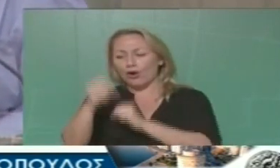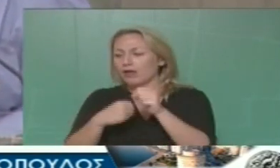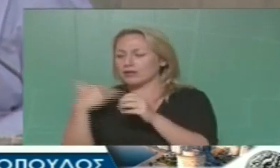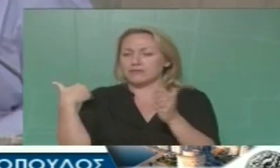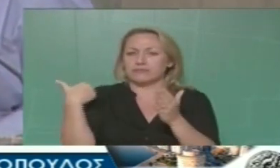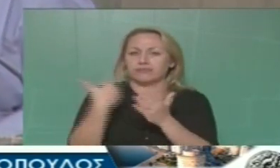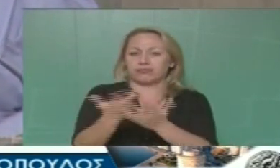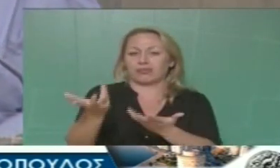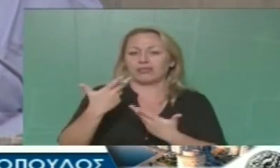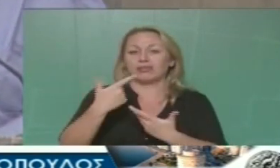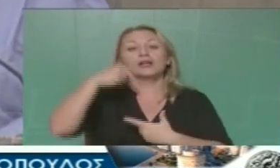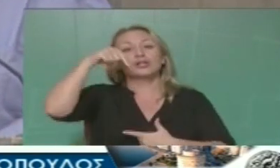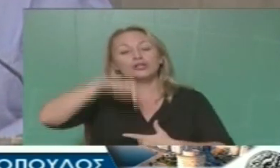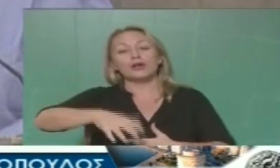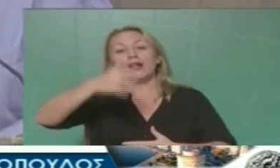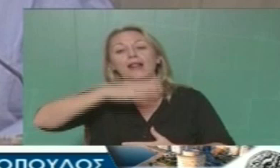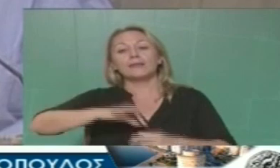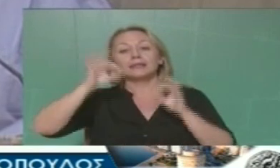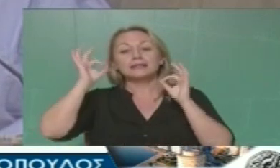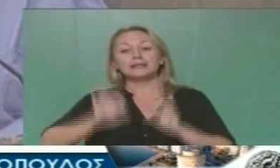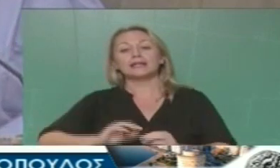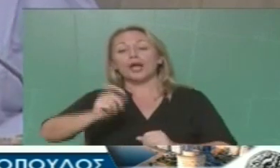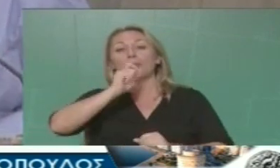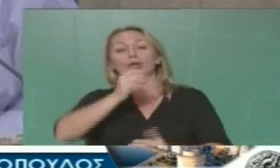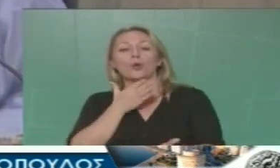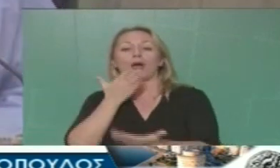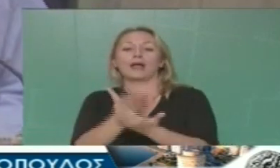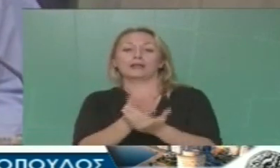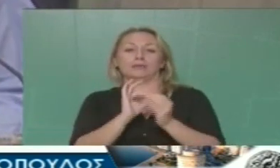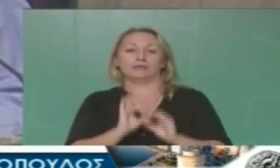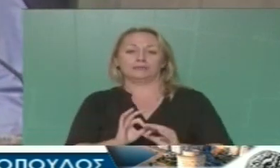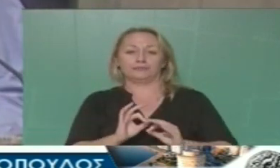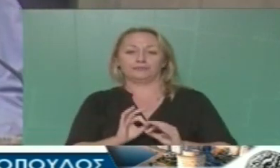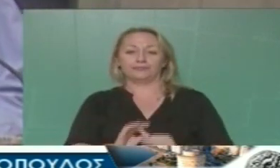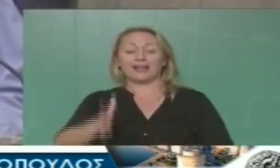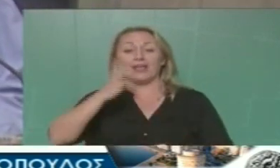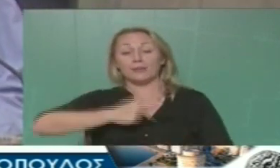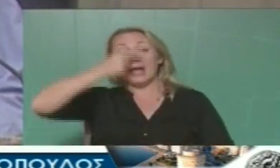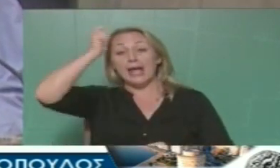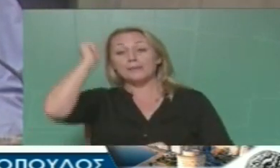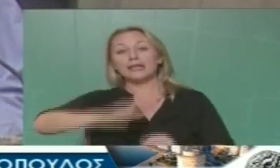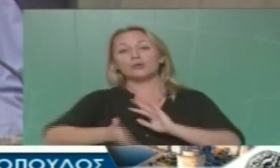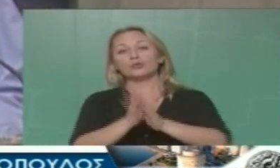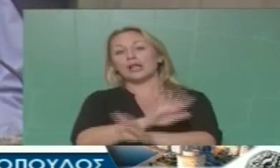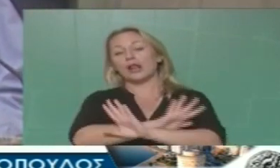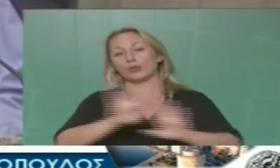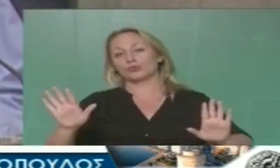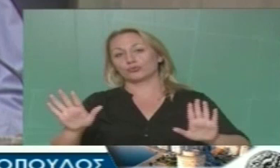χρόνια, διατυπώνουμε το άκρος πολιτικό αίτημα. Επιτέλους τελειώνεται.